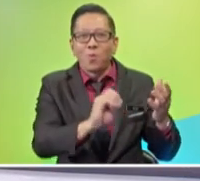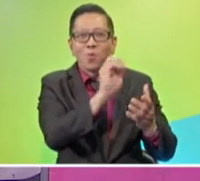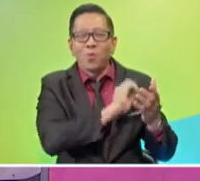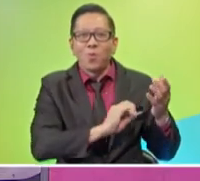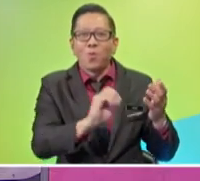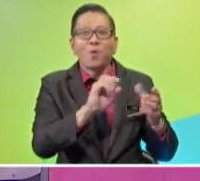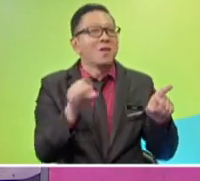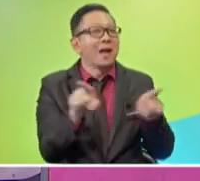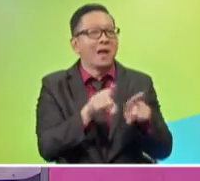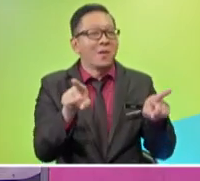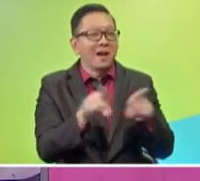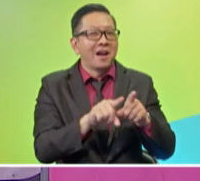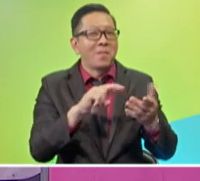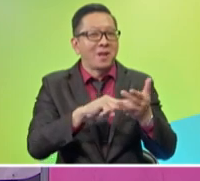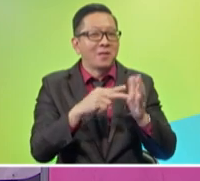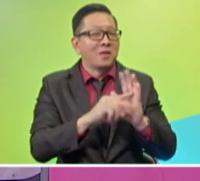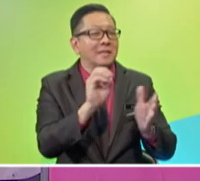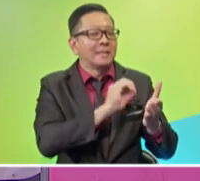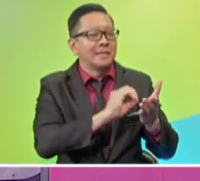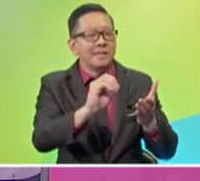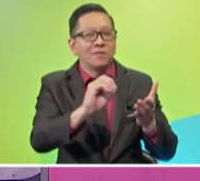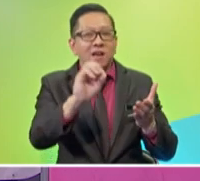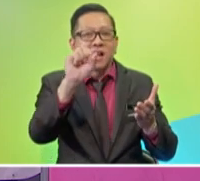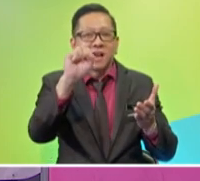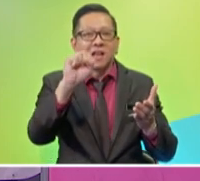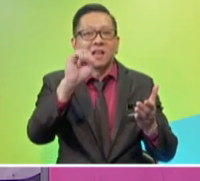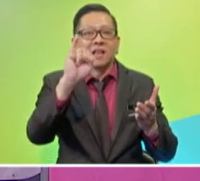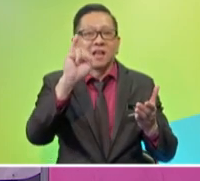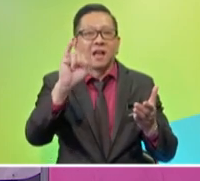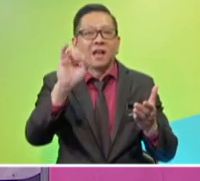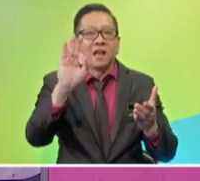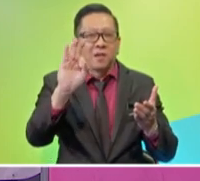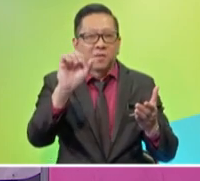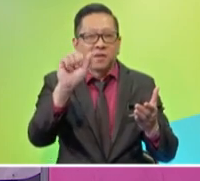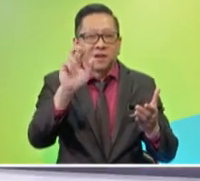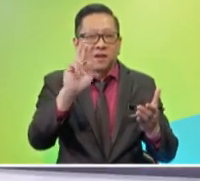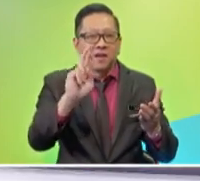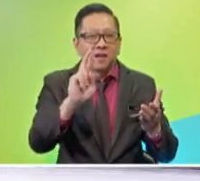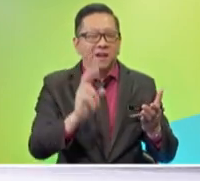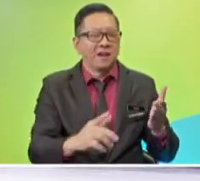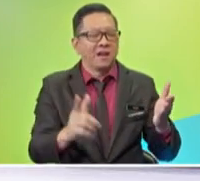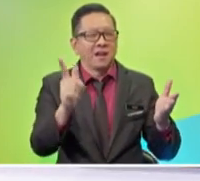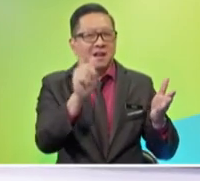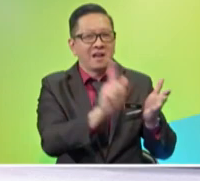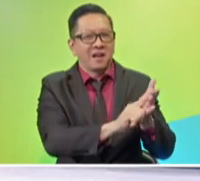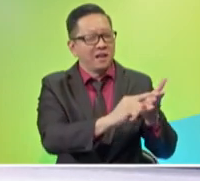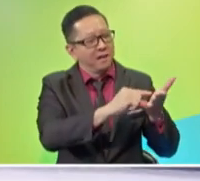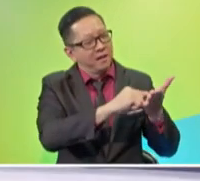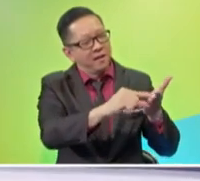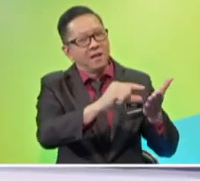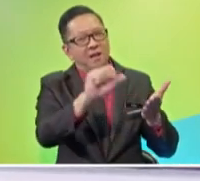Maksudnya sifar. Sifar. Dah tak ada apa-apa. Baiklah, tanpa lagi sifar di sini.